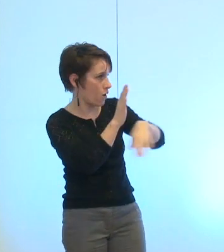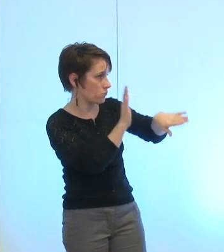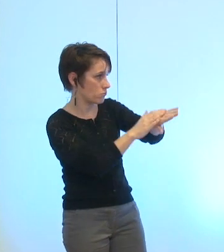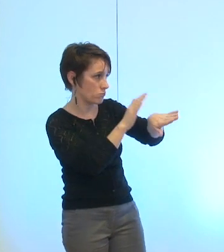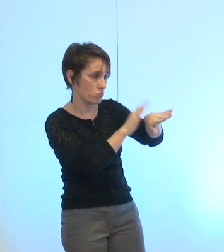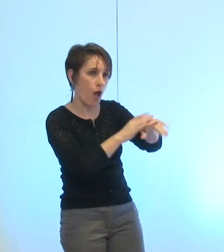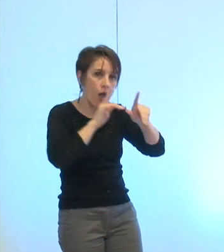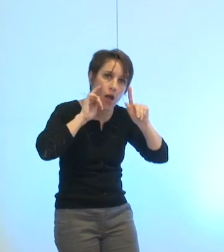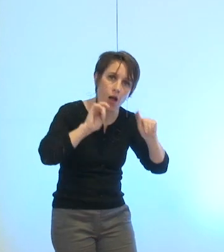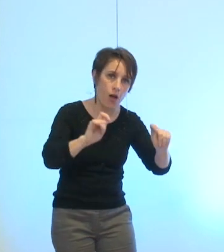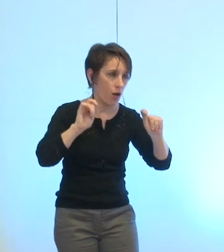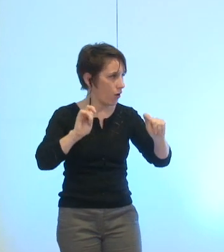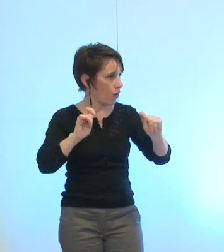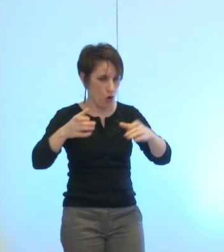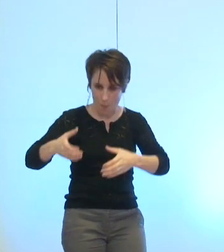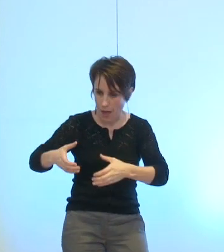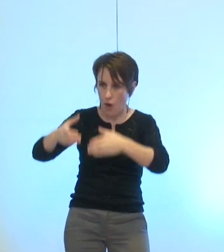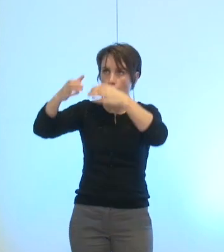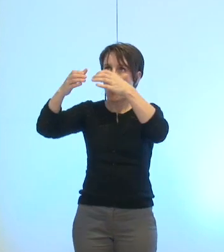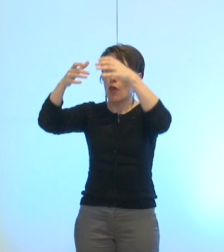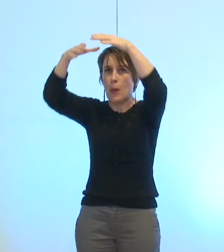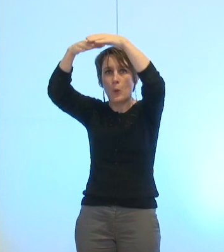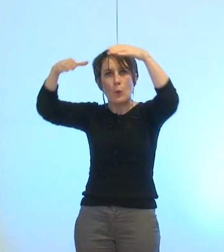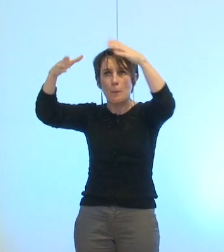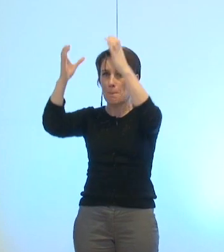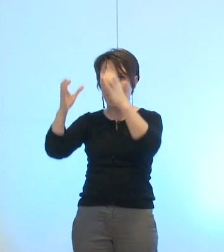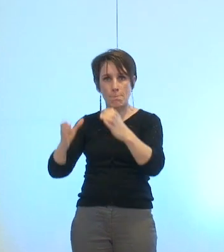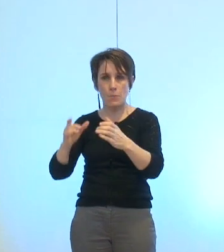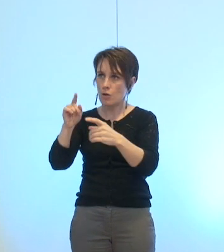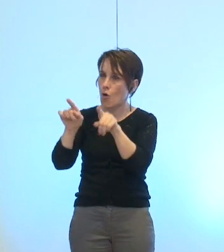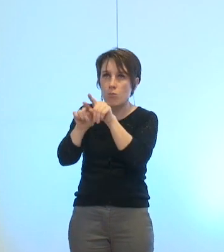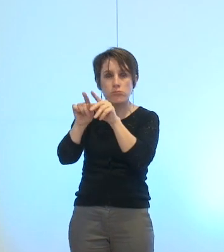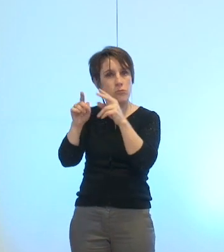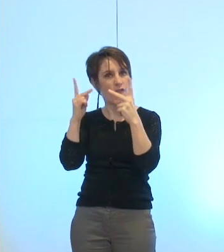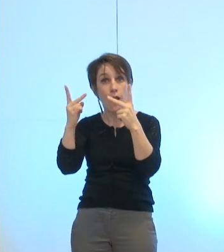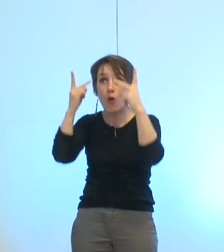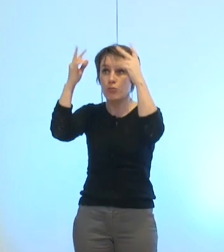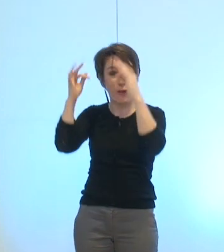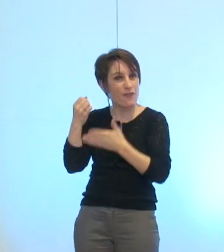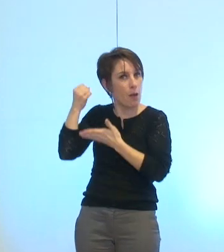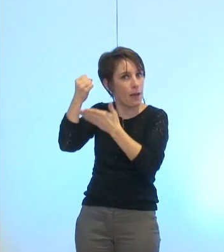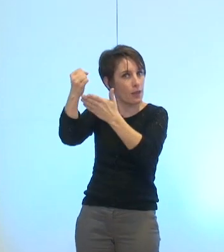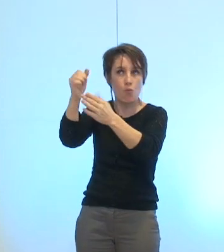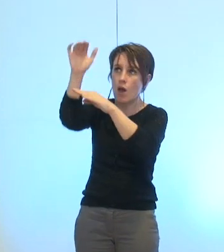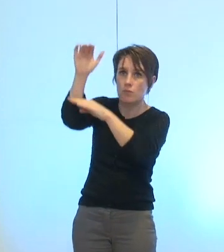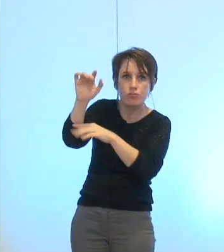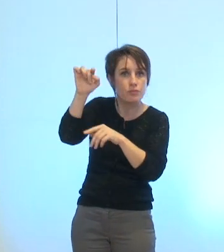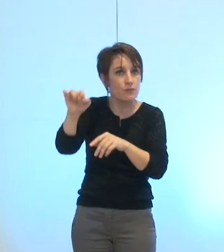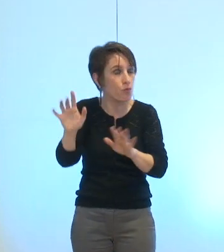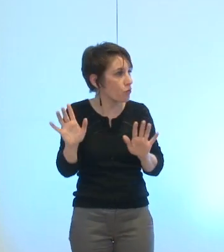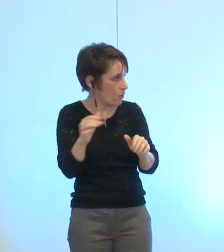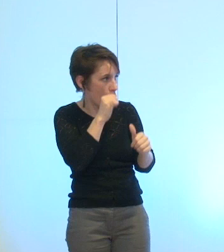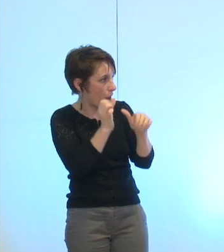le caractère patrimonial de ces colonnes je n'ai pas eu communication de